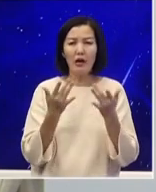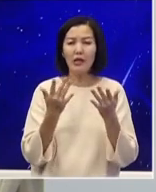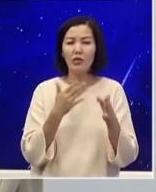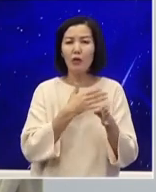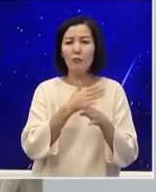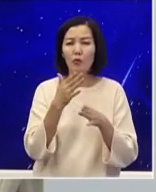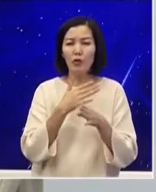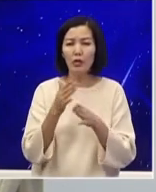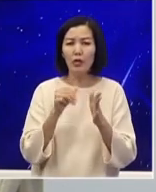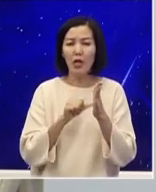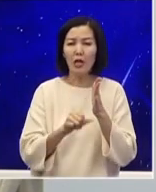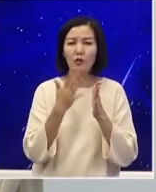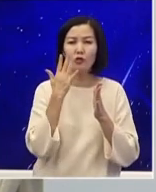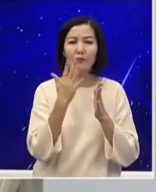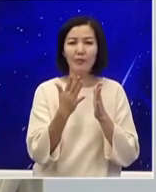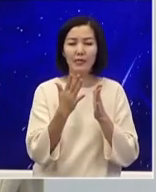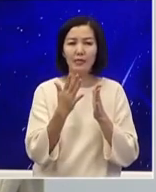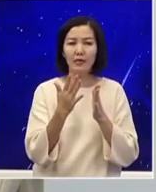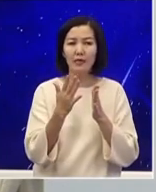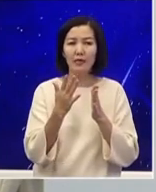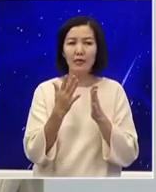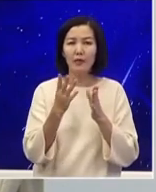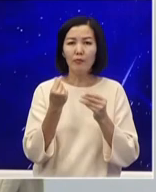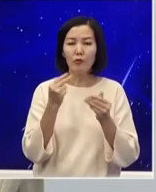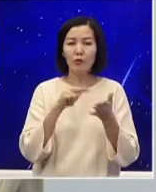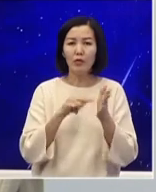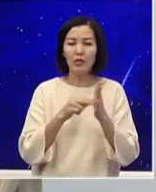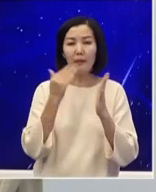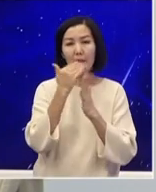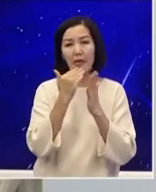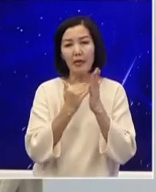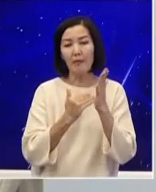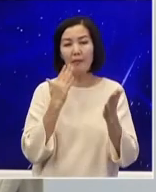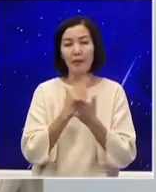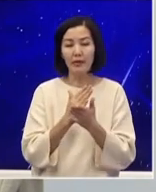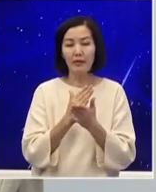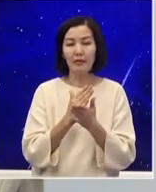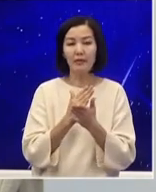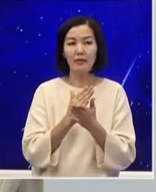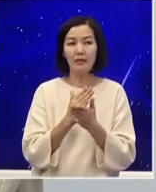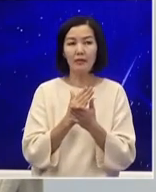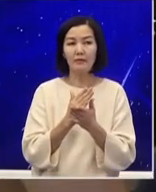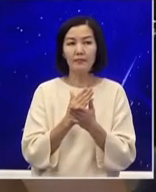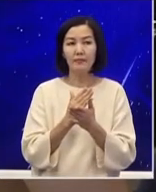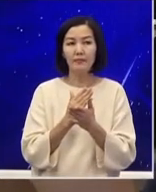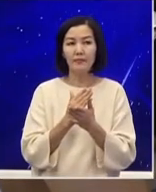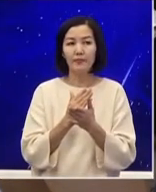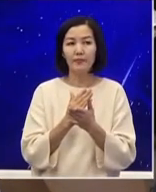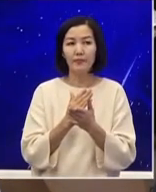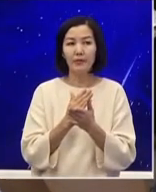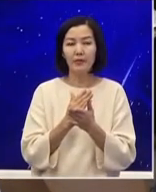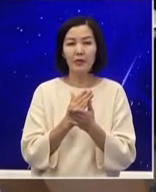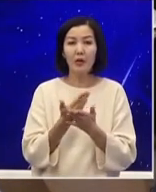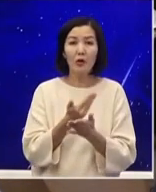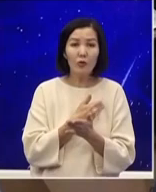что 605 бюджетных программ есть, ну вот я часть из них вам рассказал, вот. Любой человек